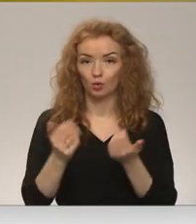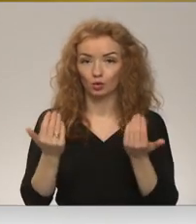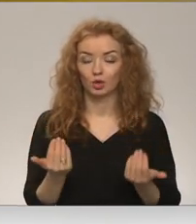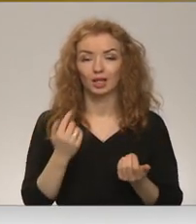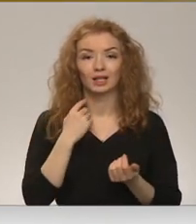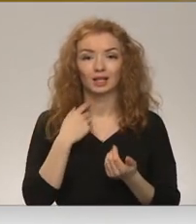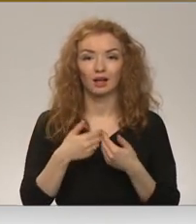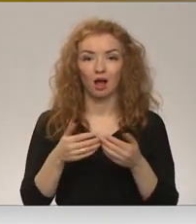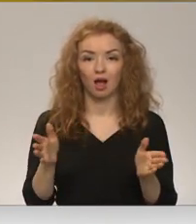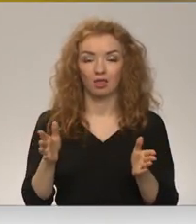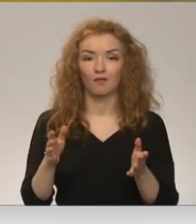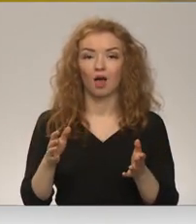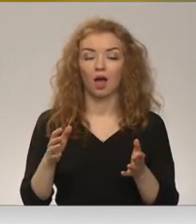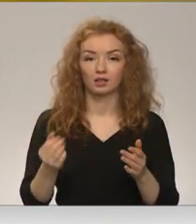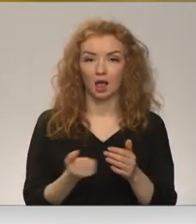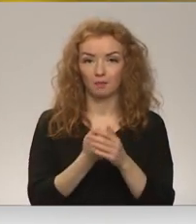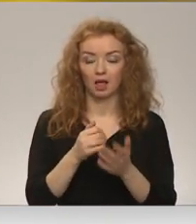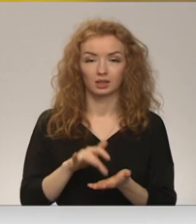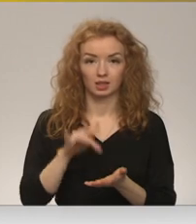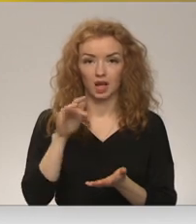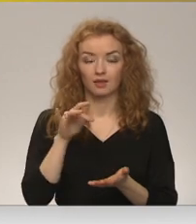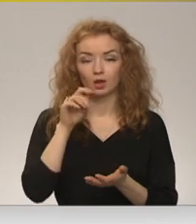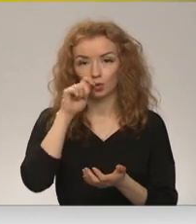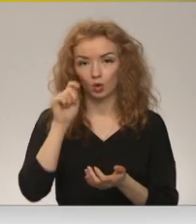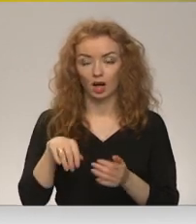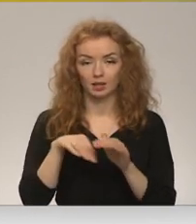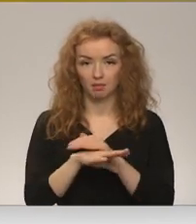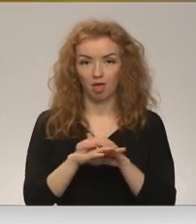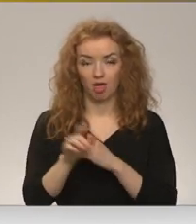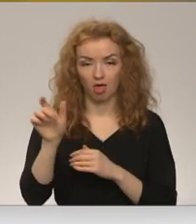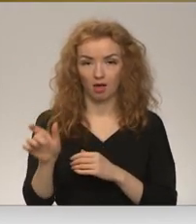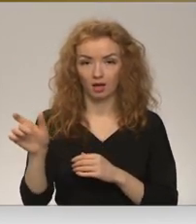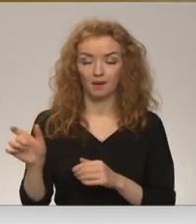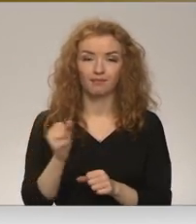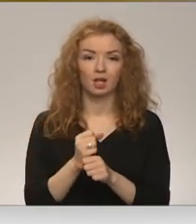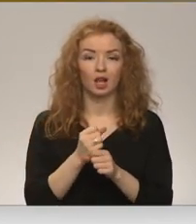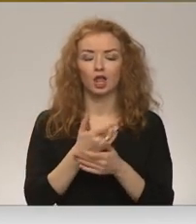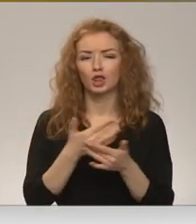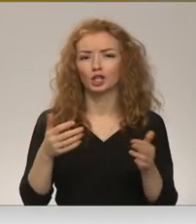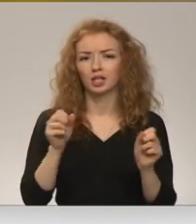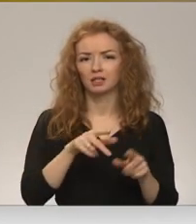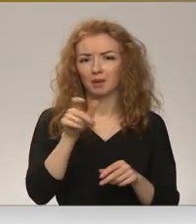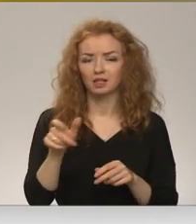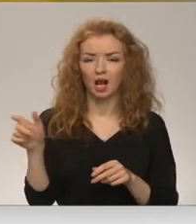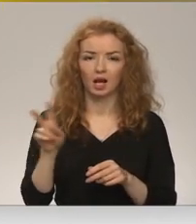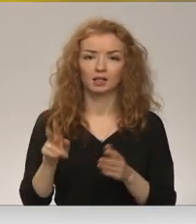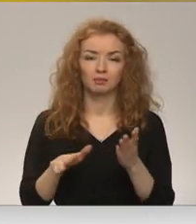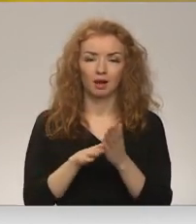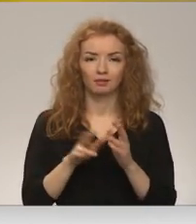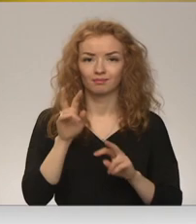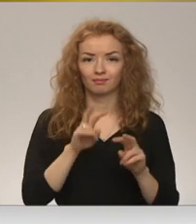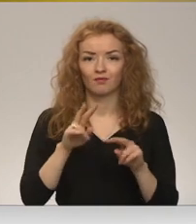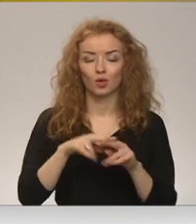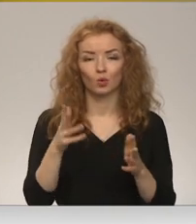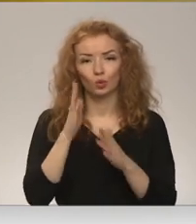Rīgā atvērts vienotais atbalsta centrs Ukrainas bēgļiem. Centrā vienu vietu strādā dažādi speciālisti, kuri palīdzēs gan sameklēt naktsmājas,